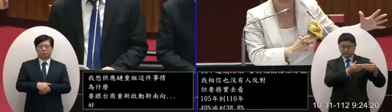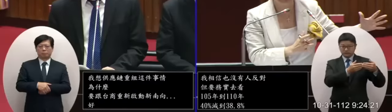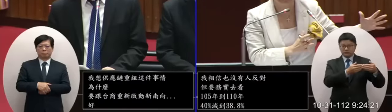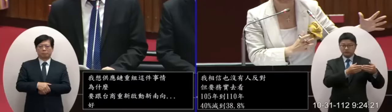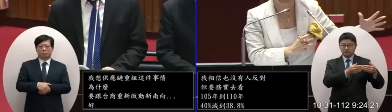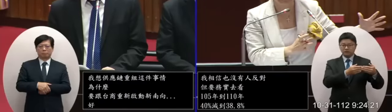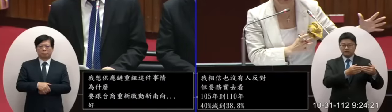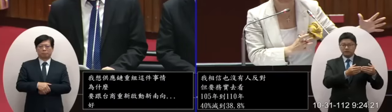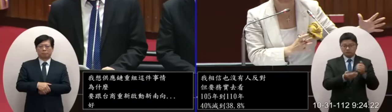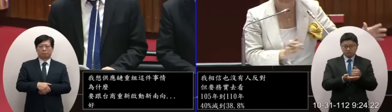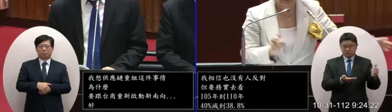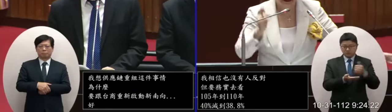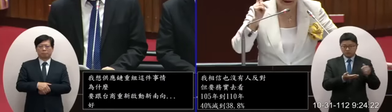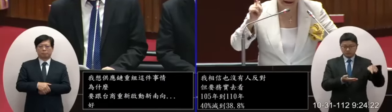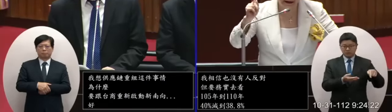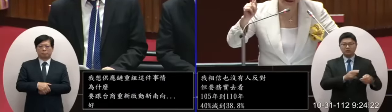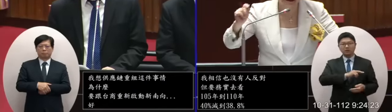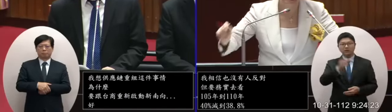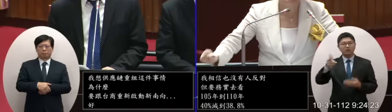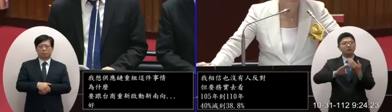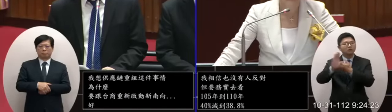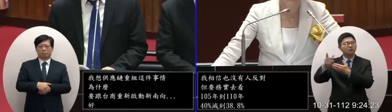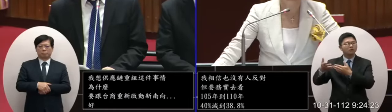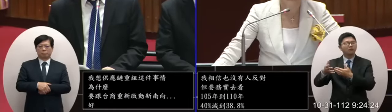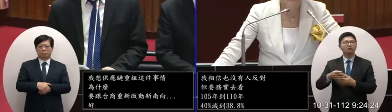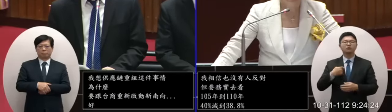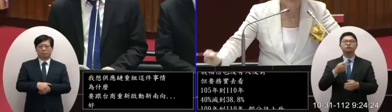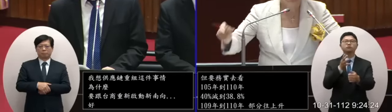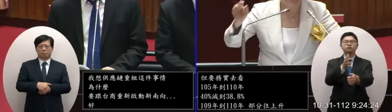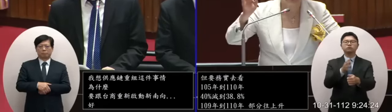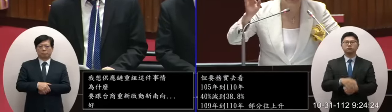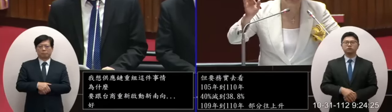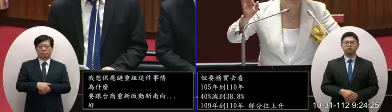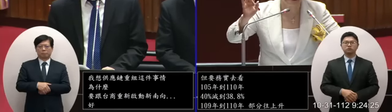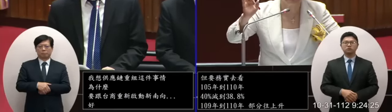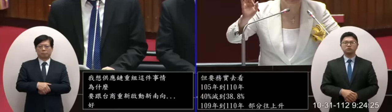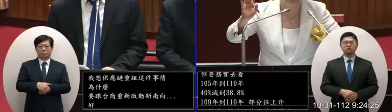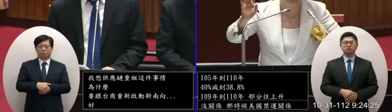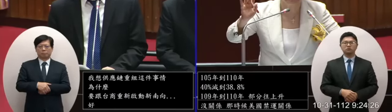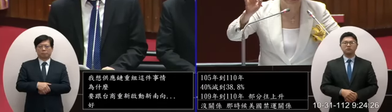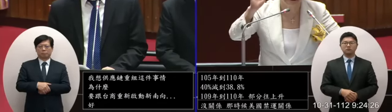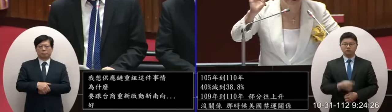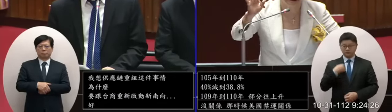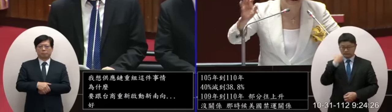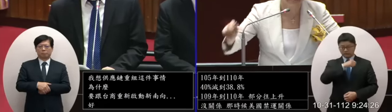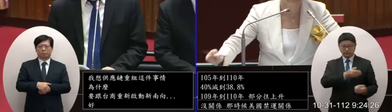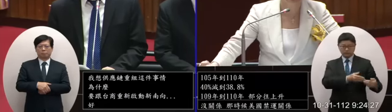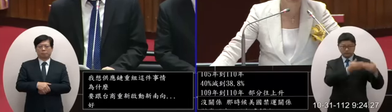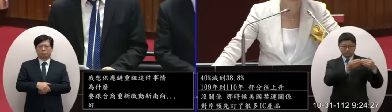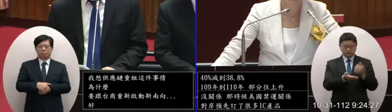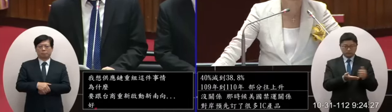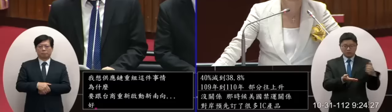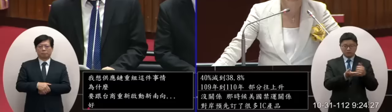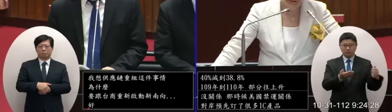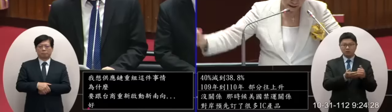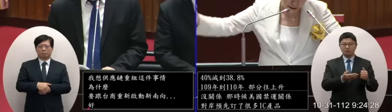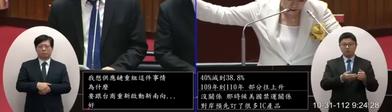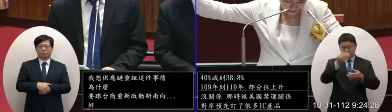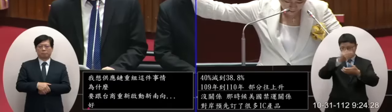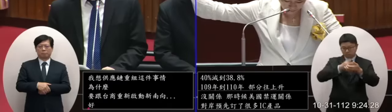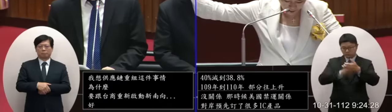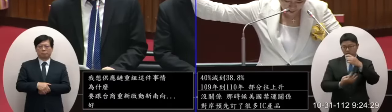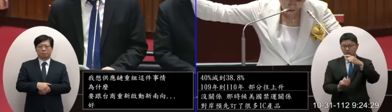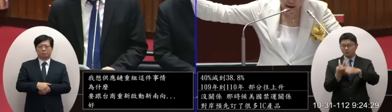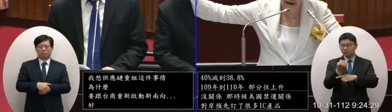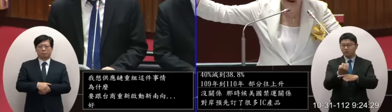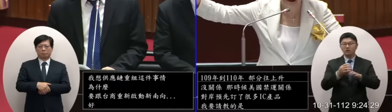移到别的国家去。我第一个问题请教你的，你要把对中国大陆的出口，你要砍到多少数字？现